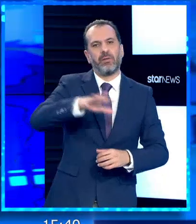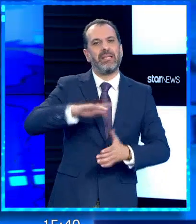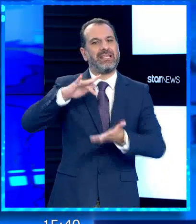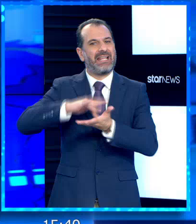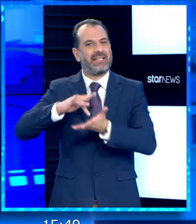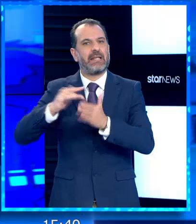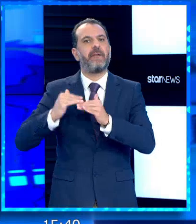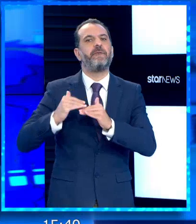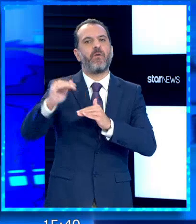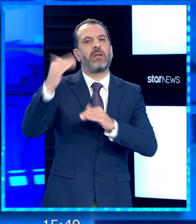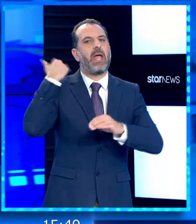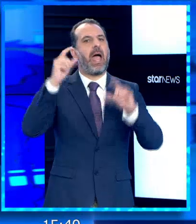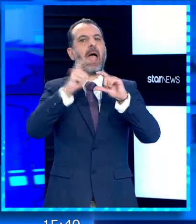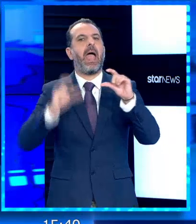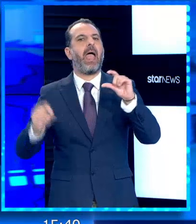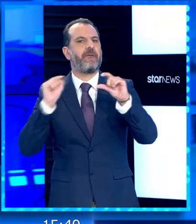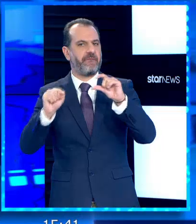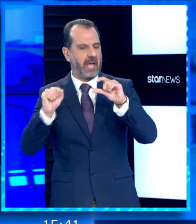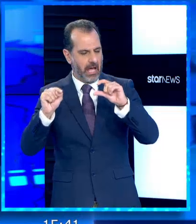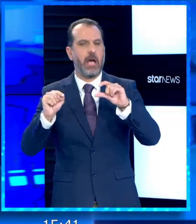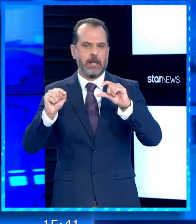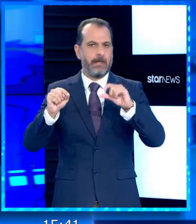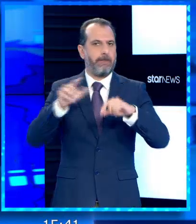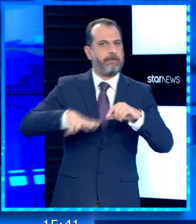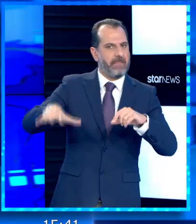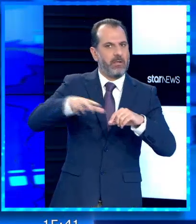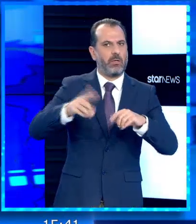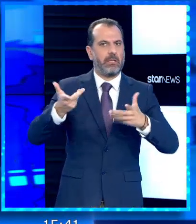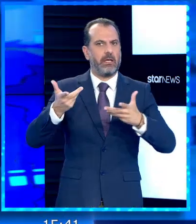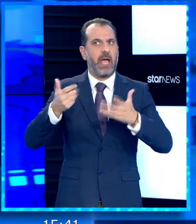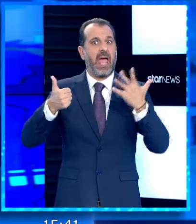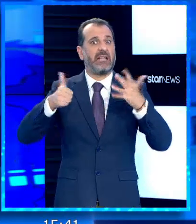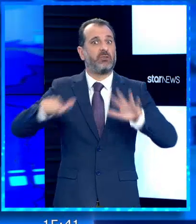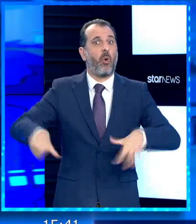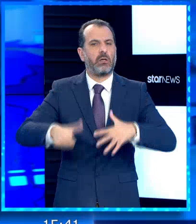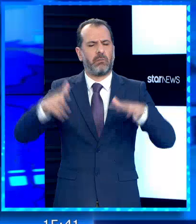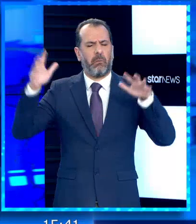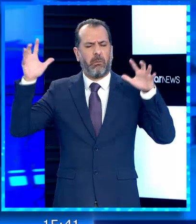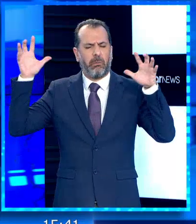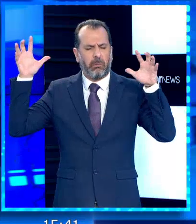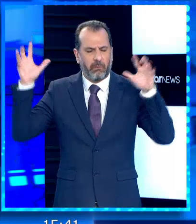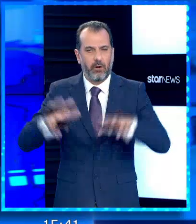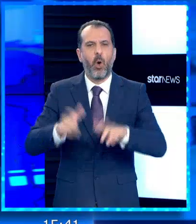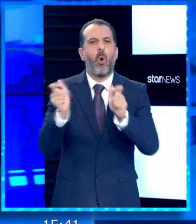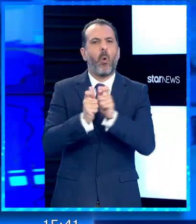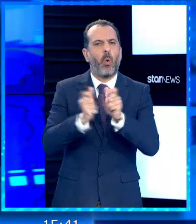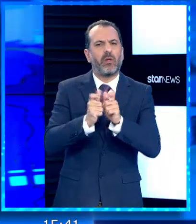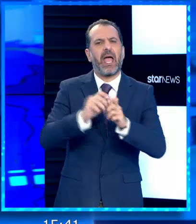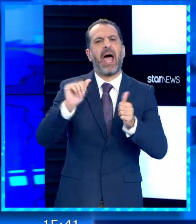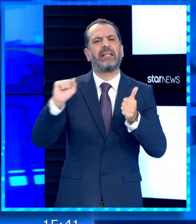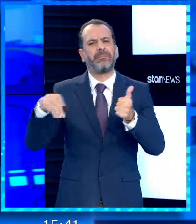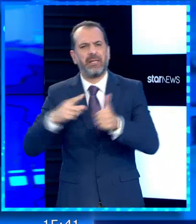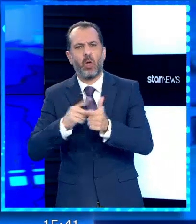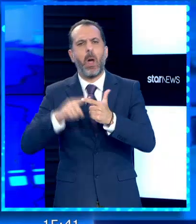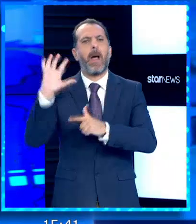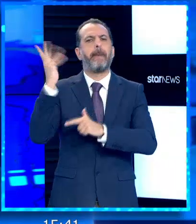Εύβοια. Το κύμα της κακοκαιρίας έπληξε την περιοχή για περισσότερο από 6 ώρες. Οι κάτοικοι των χωριών Ασμίνιο,